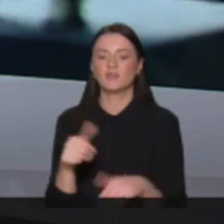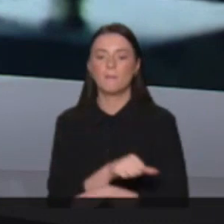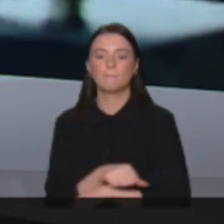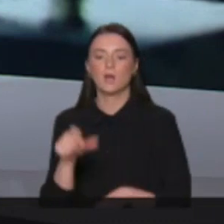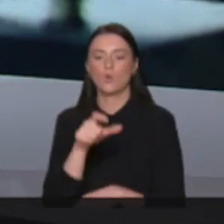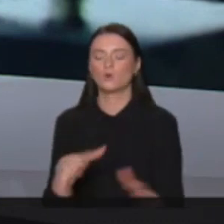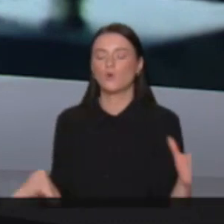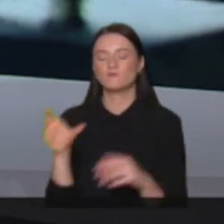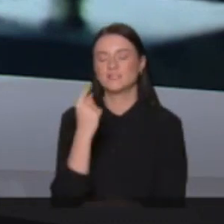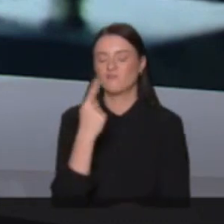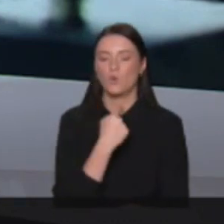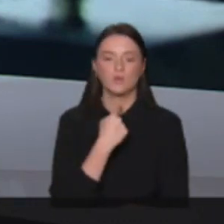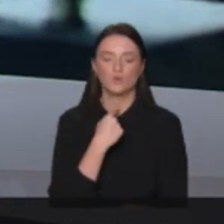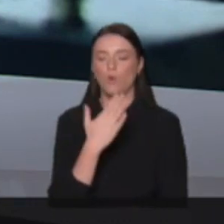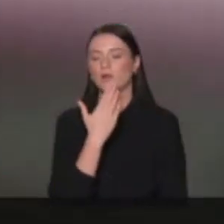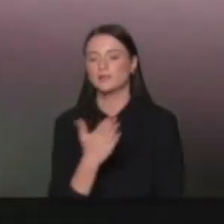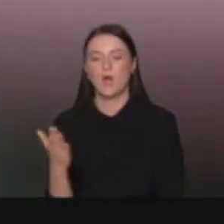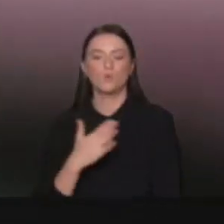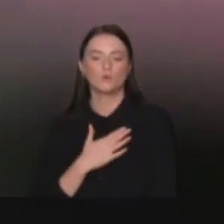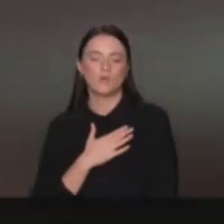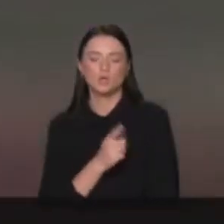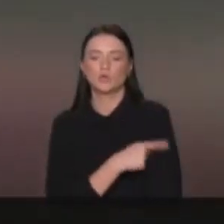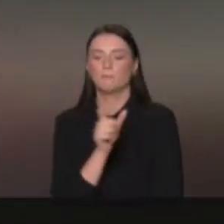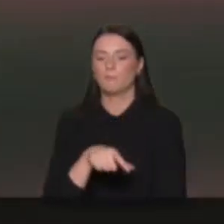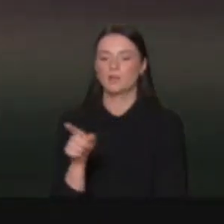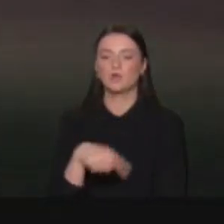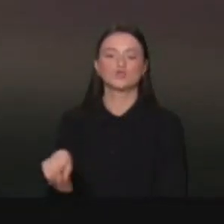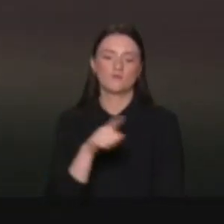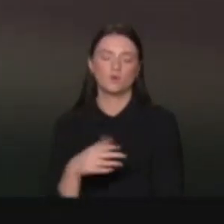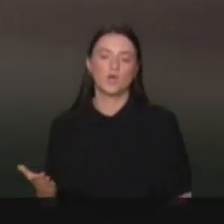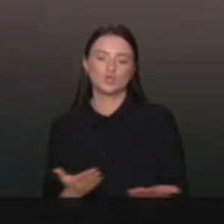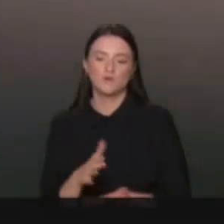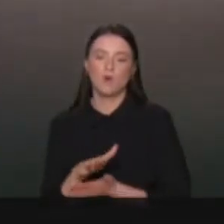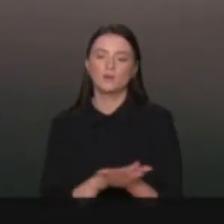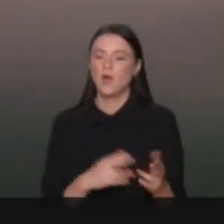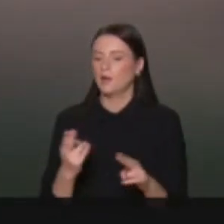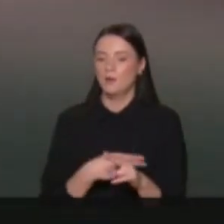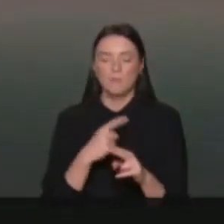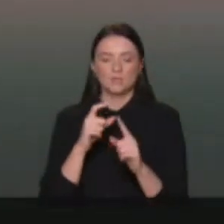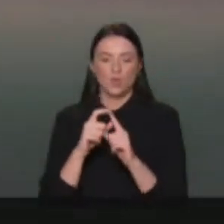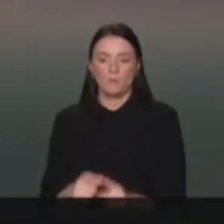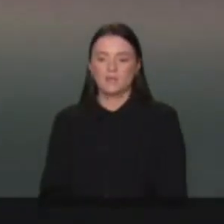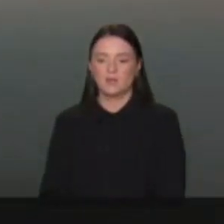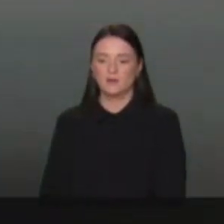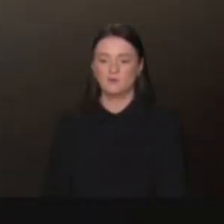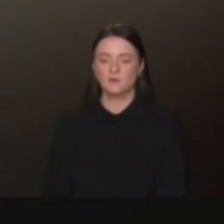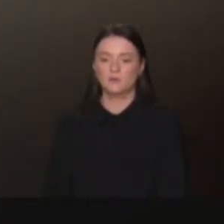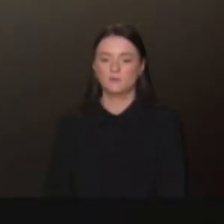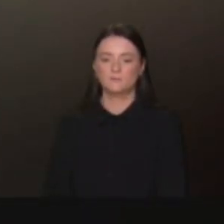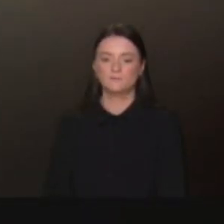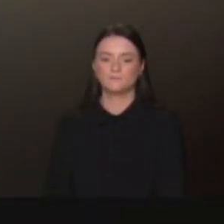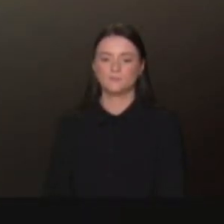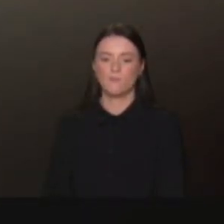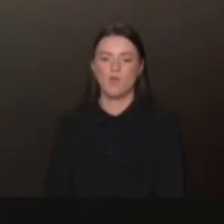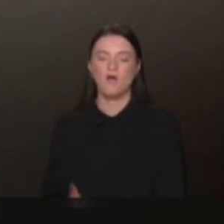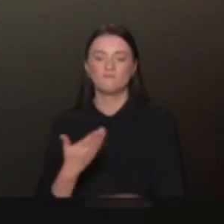один голос дякують нашим медикам, що вони живі. Далі без коментарів. Отримав важку